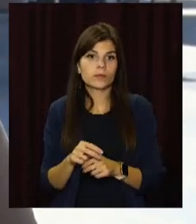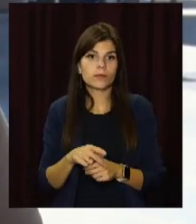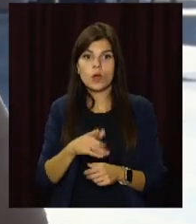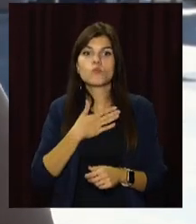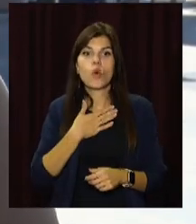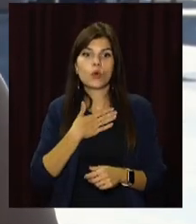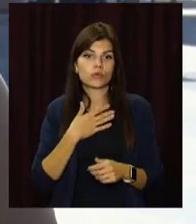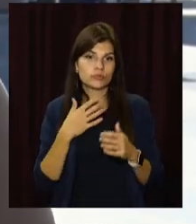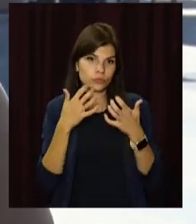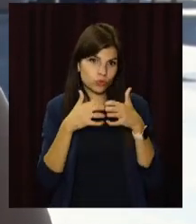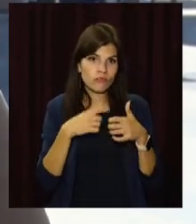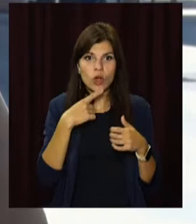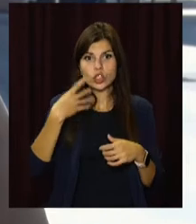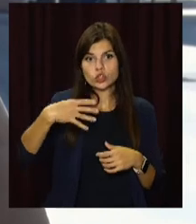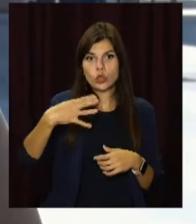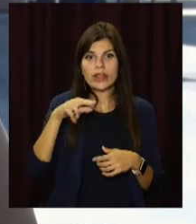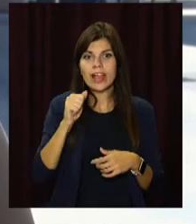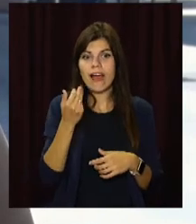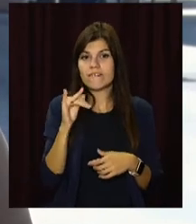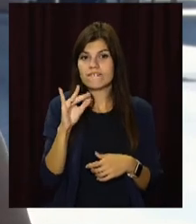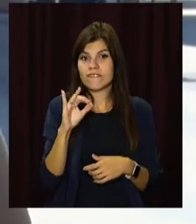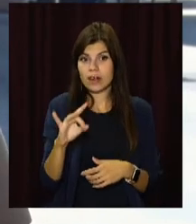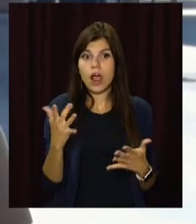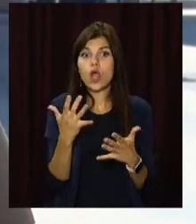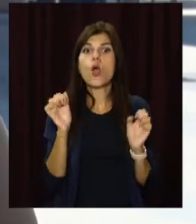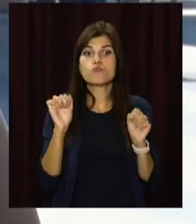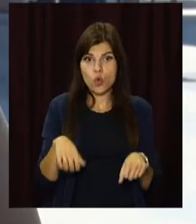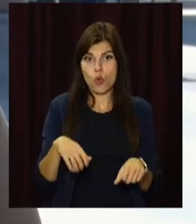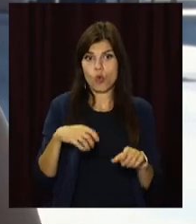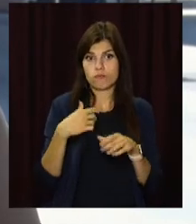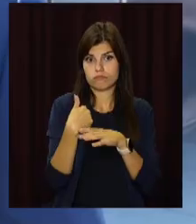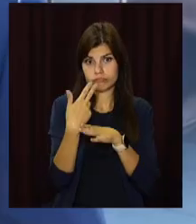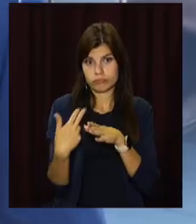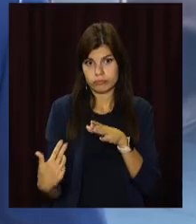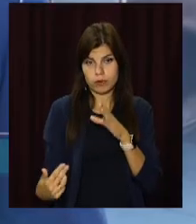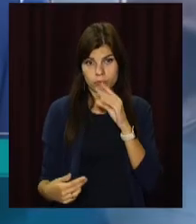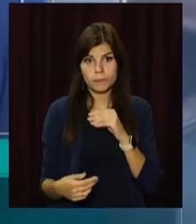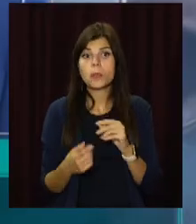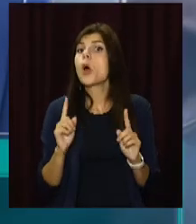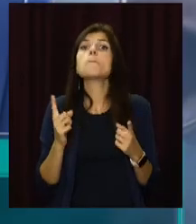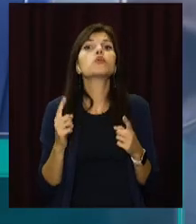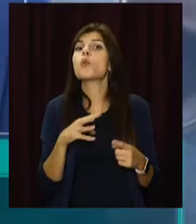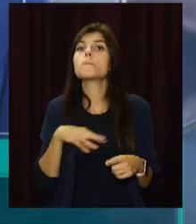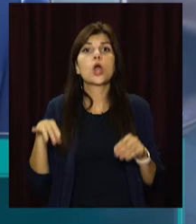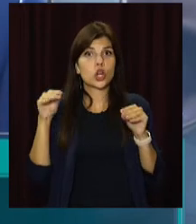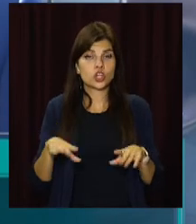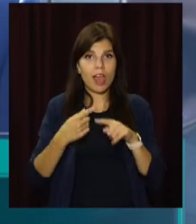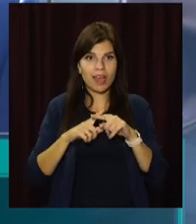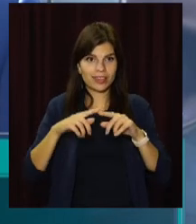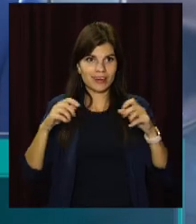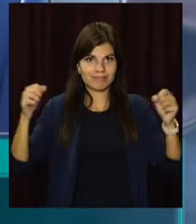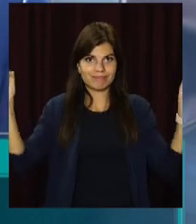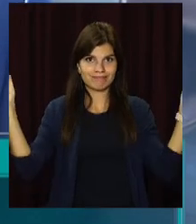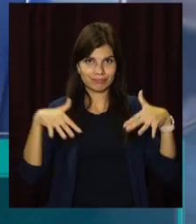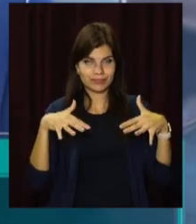моей статистике, около 40 дайверов, которые уже могут погружаться в майны и в Киев. Почему мы решили этот фестиваль организовывать?